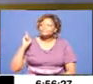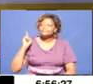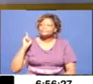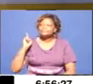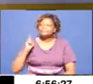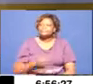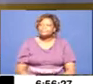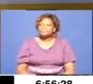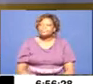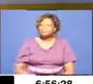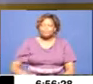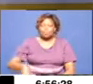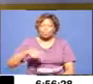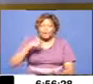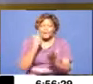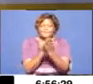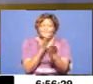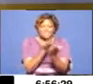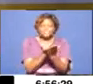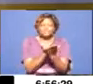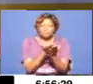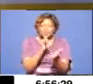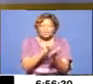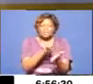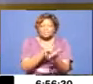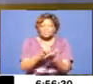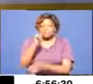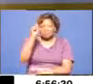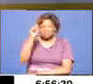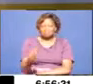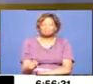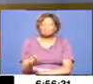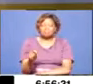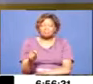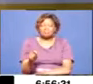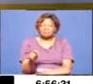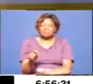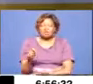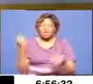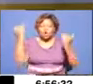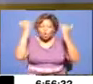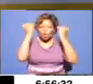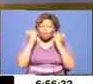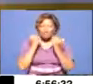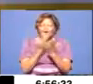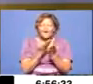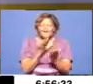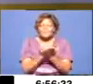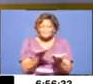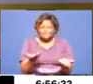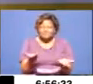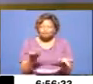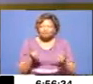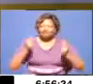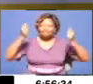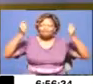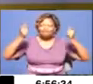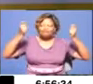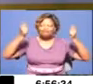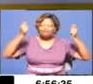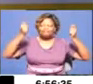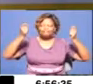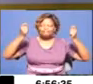We will petition that the judges of the Court of Appeal to down their tools